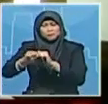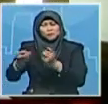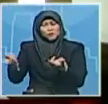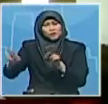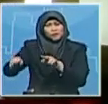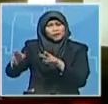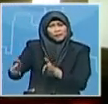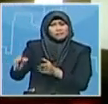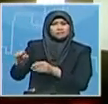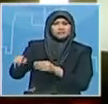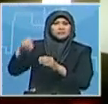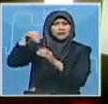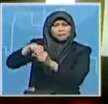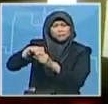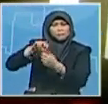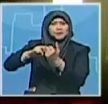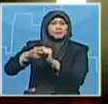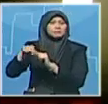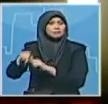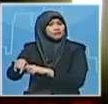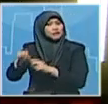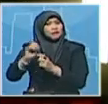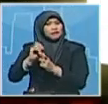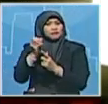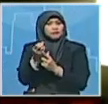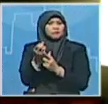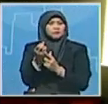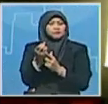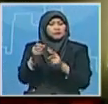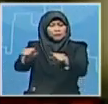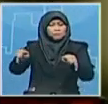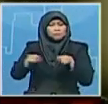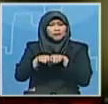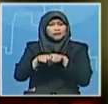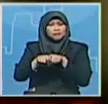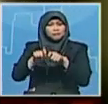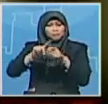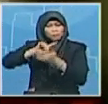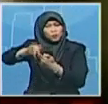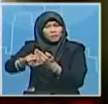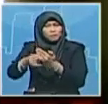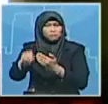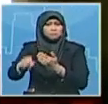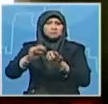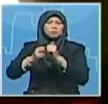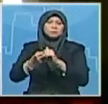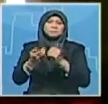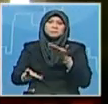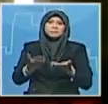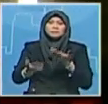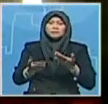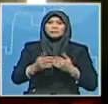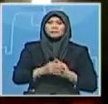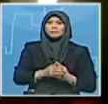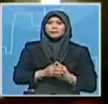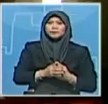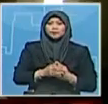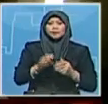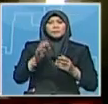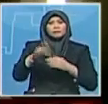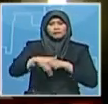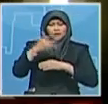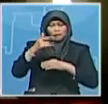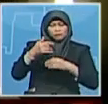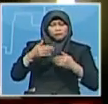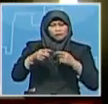kontraktor, dalaman kontraktor, atau kedua masalah di tapak. Sebab bila kita membuat kajian awal, mungkin